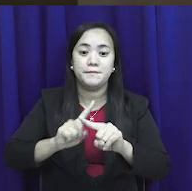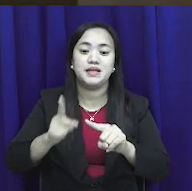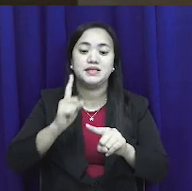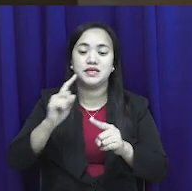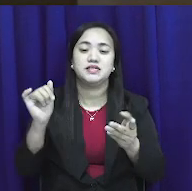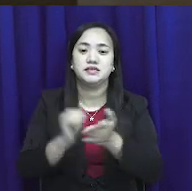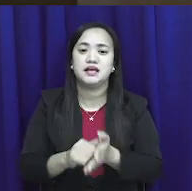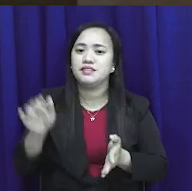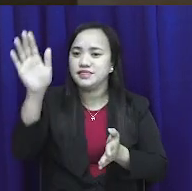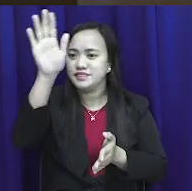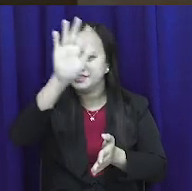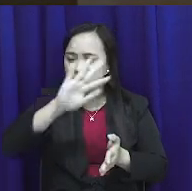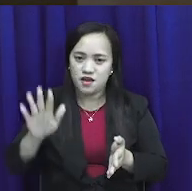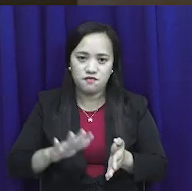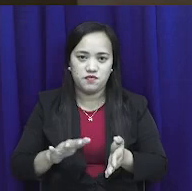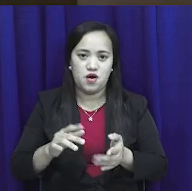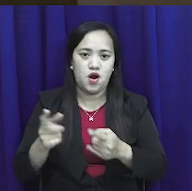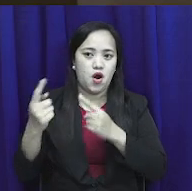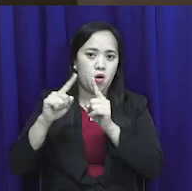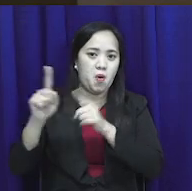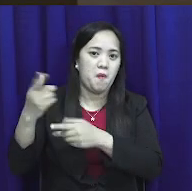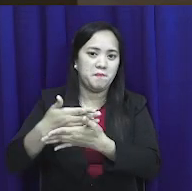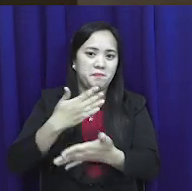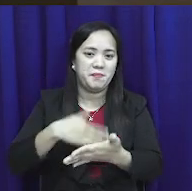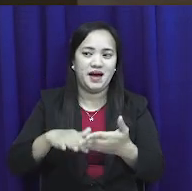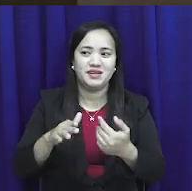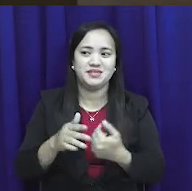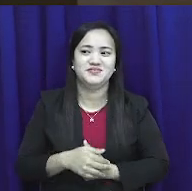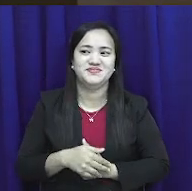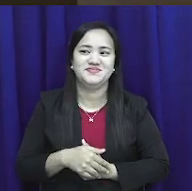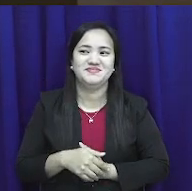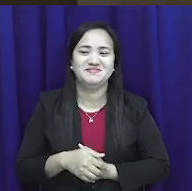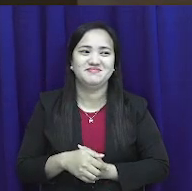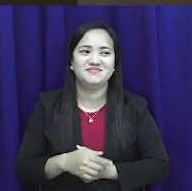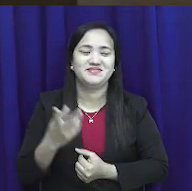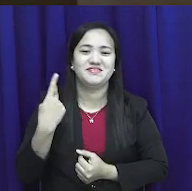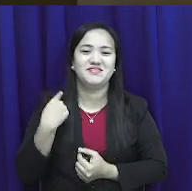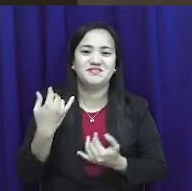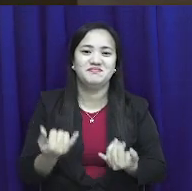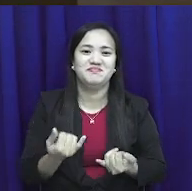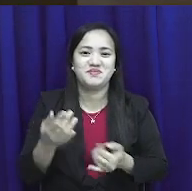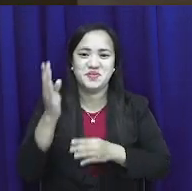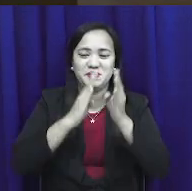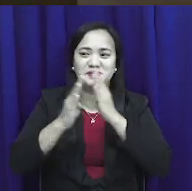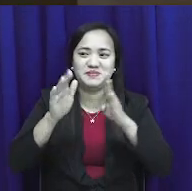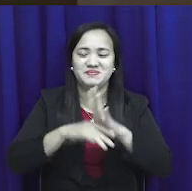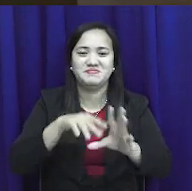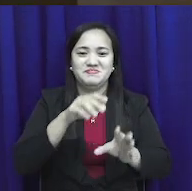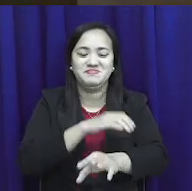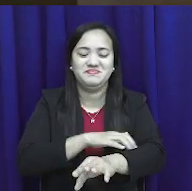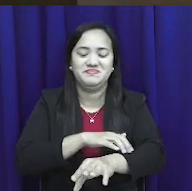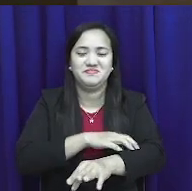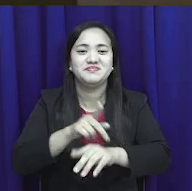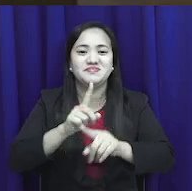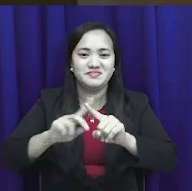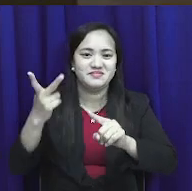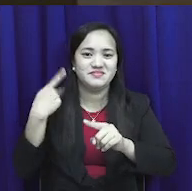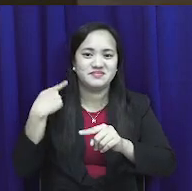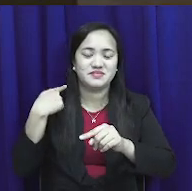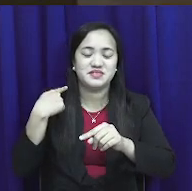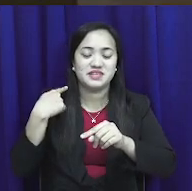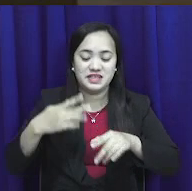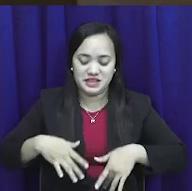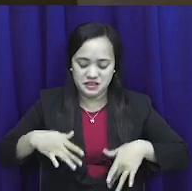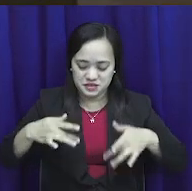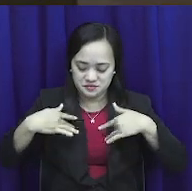nagpapakadalubhasa at ugatin na dalaga pa rin daw y y naku mga kapatid